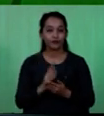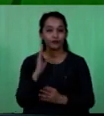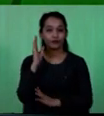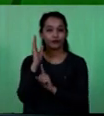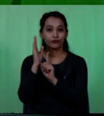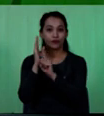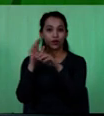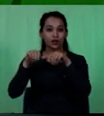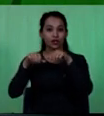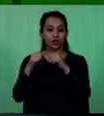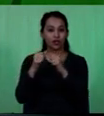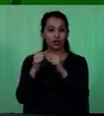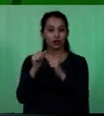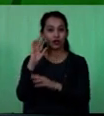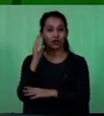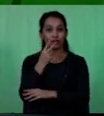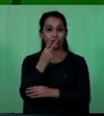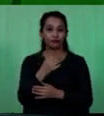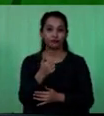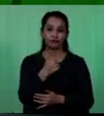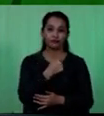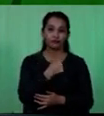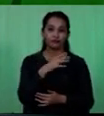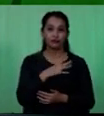daraxtni ko'rib qolib, unga achindi.